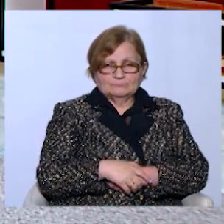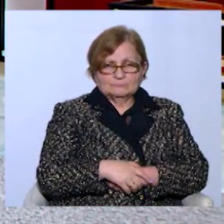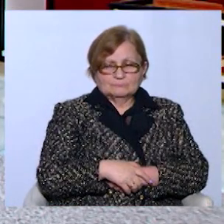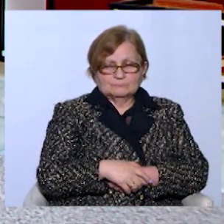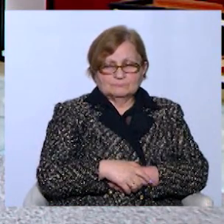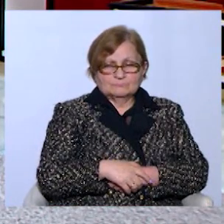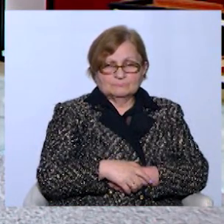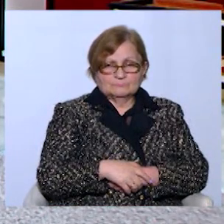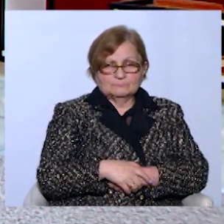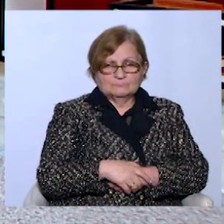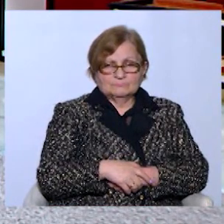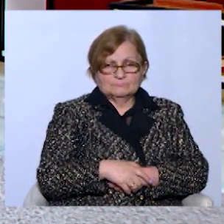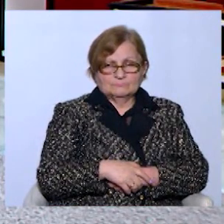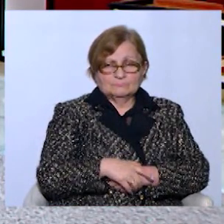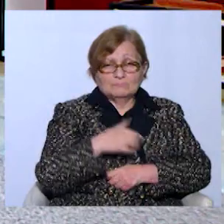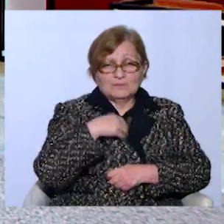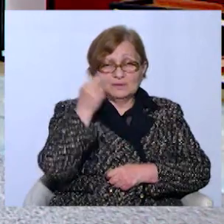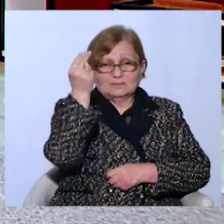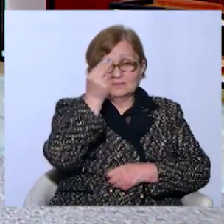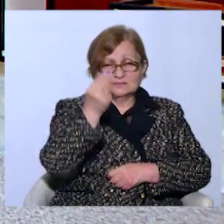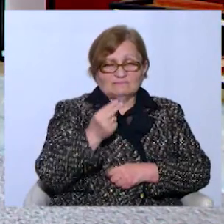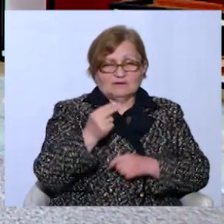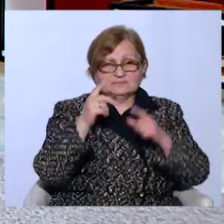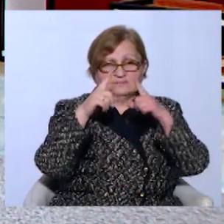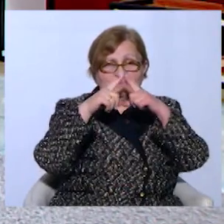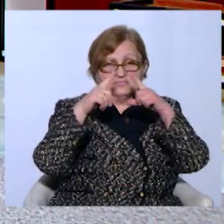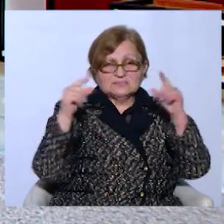მე ახლა დავხატავ სამ კუთხეს.